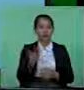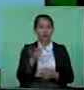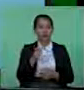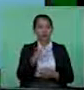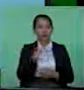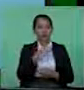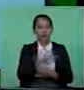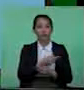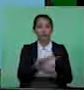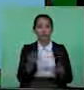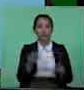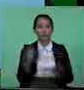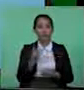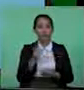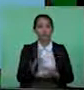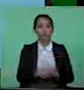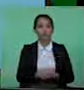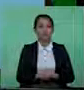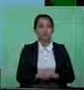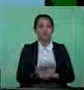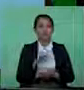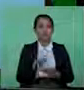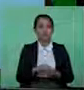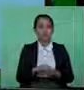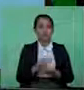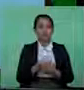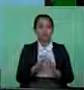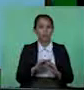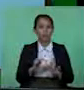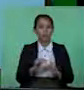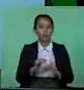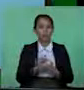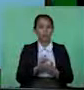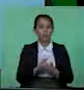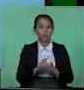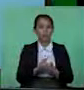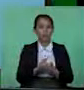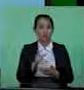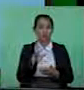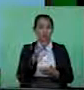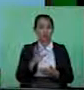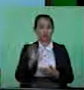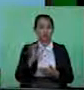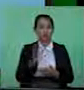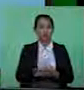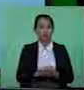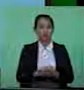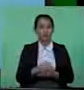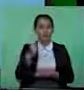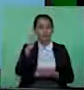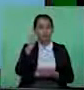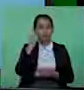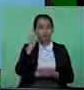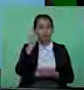tuxum yetkazib berilishi kerak? Mana aziz o'quvchilar, masalamiz tuxumlar haqida ekan.